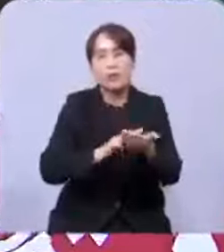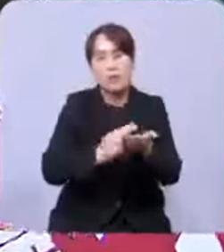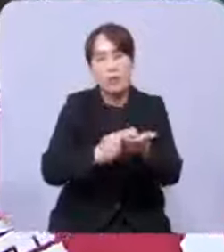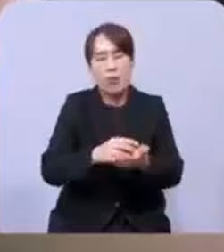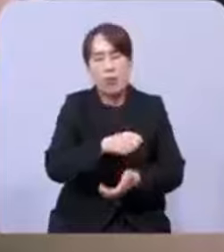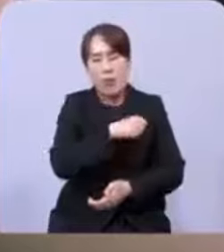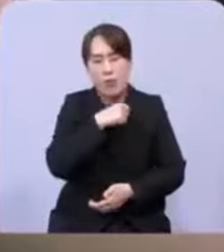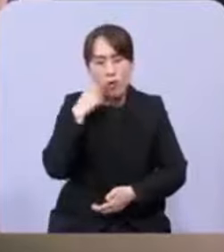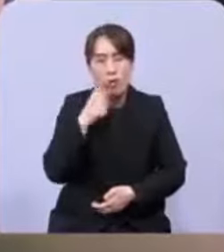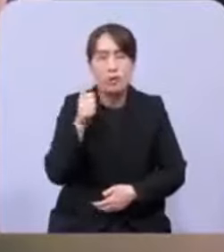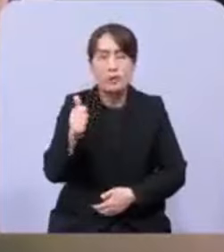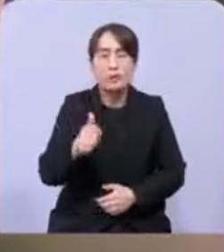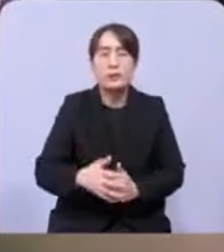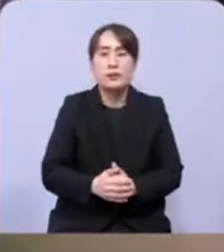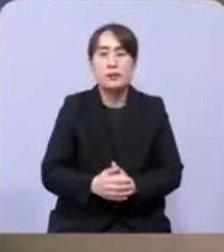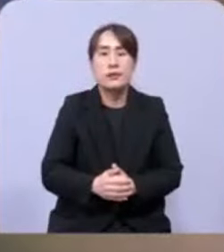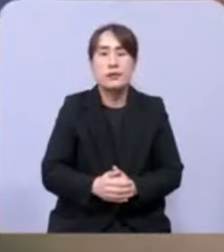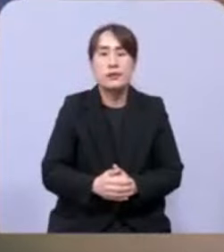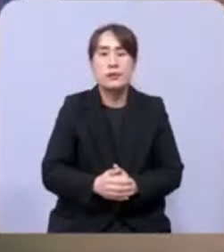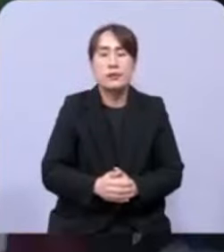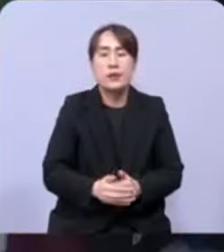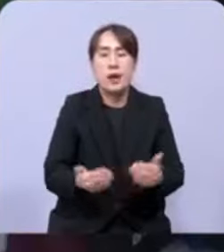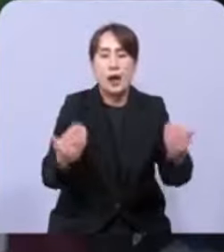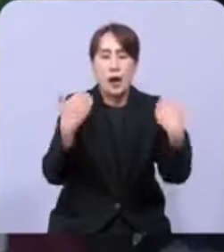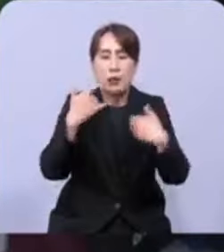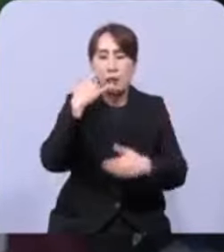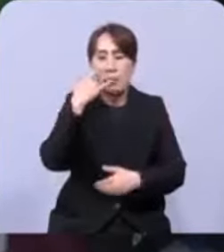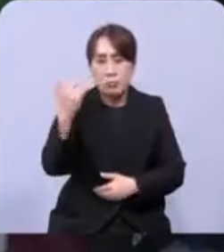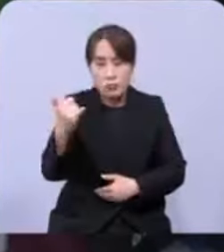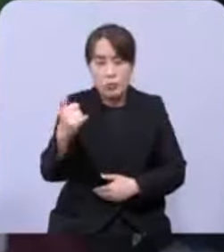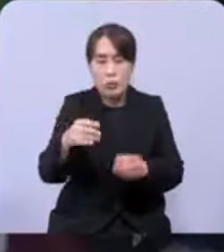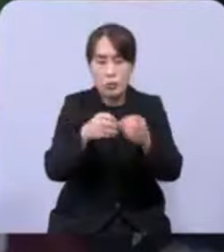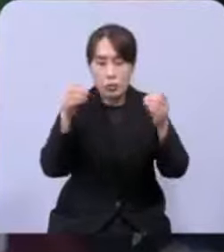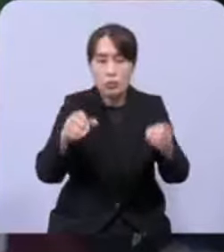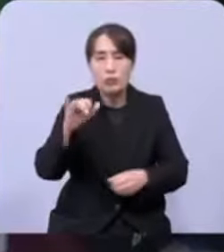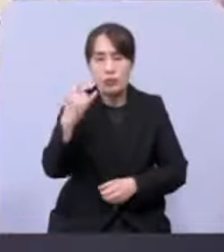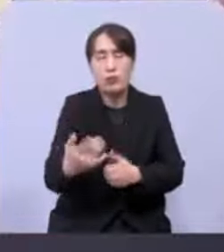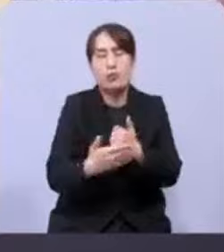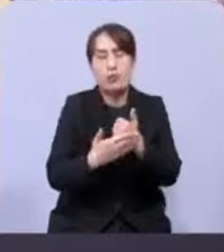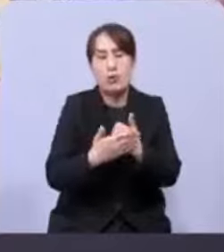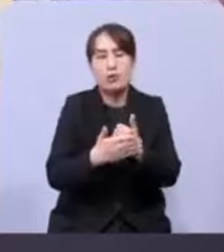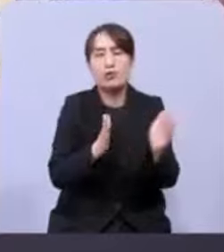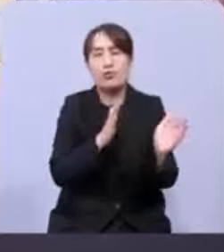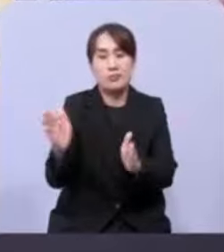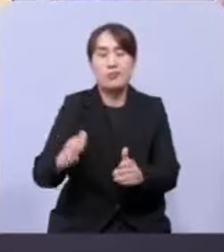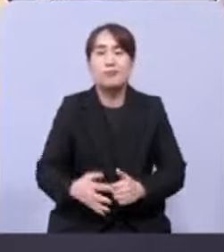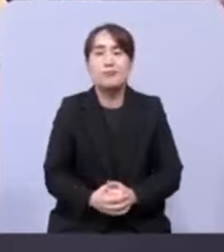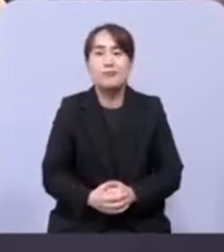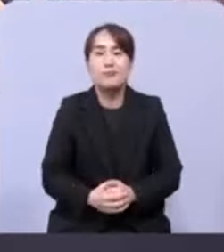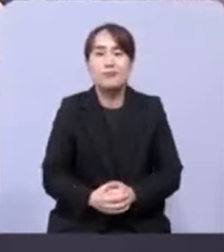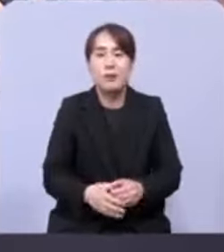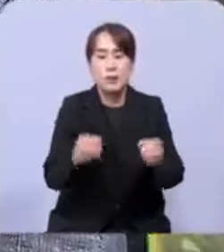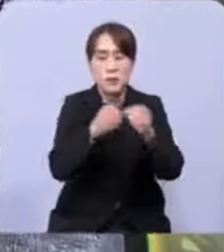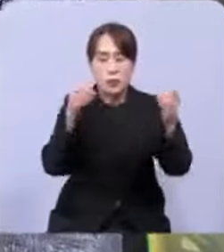꿀입니다 학교와 동문 학부모가 사제를 위해 마련한 식사 자리입니다